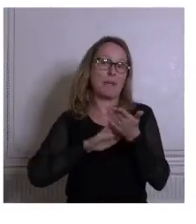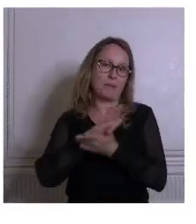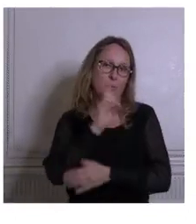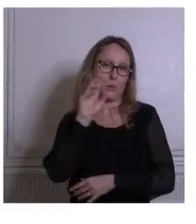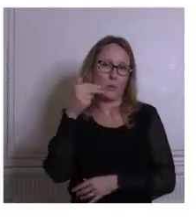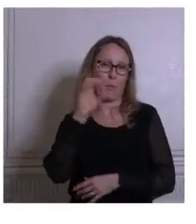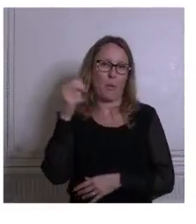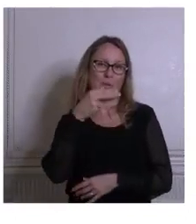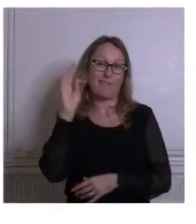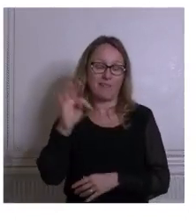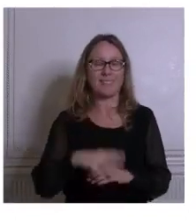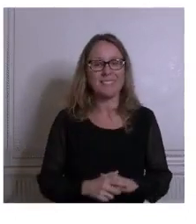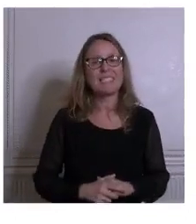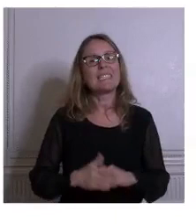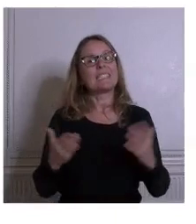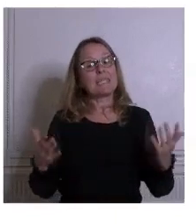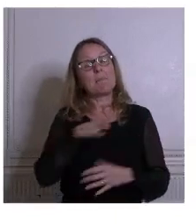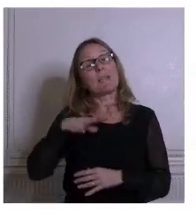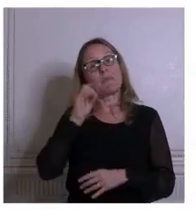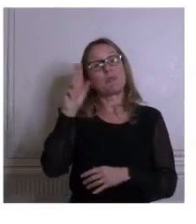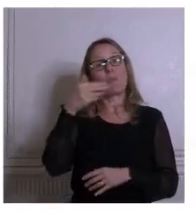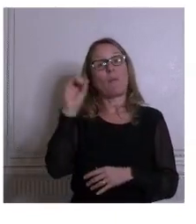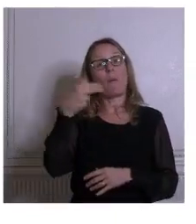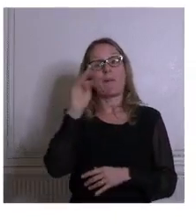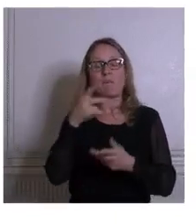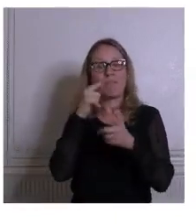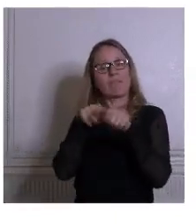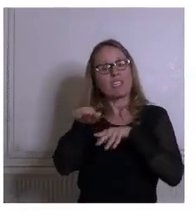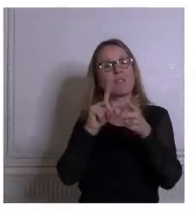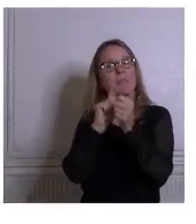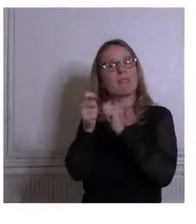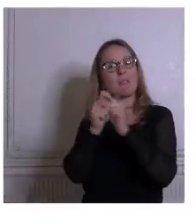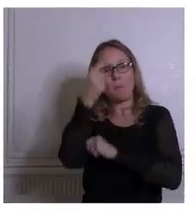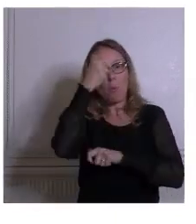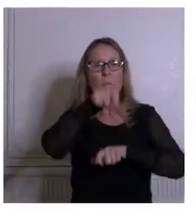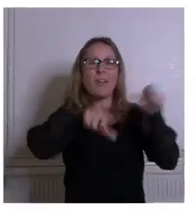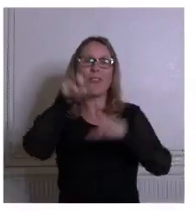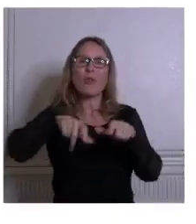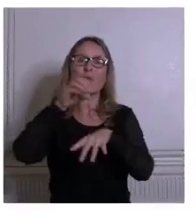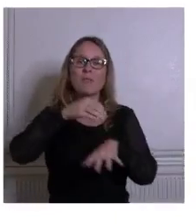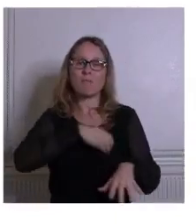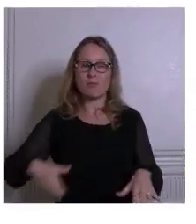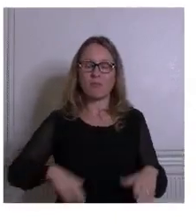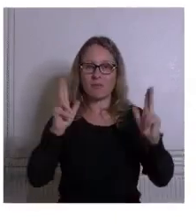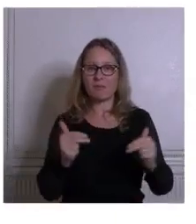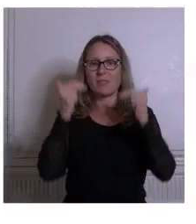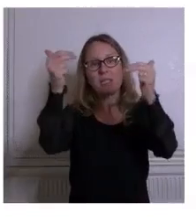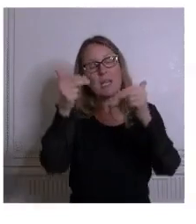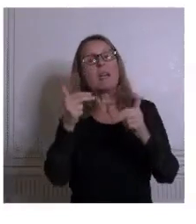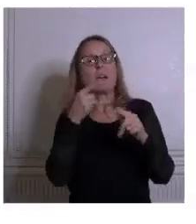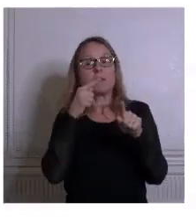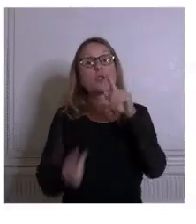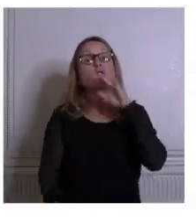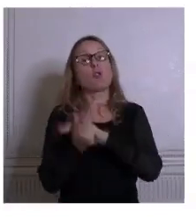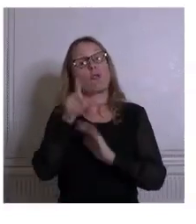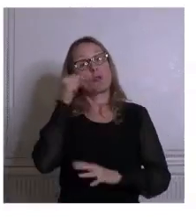estimons qu'il appartient à ses rédacteurs d'en faire la proposition la plus votable, si je puis dire, par l'ensemble du Conseil.